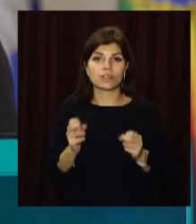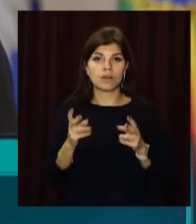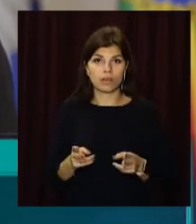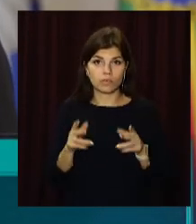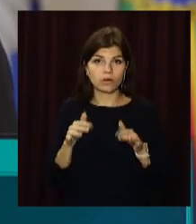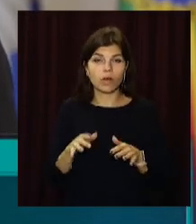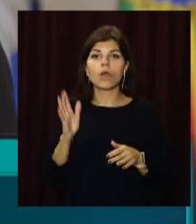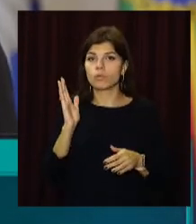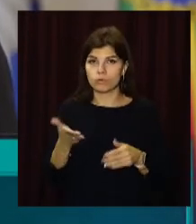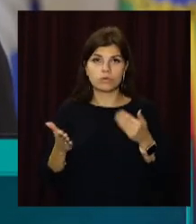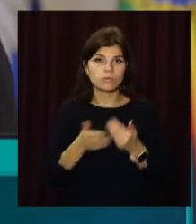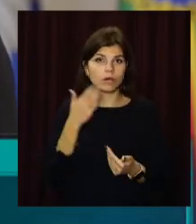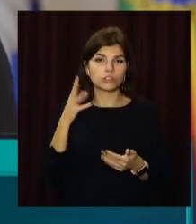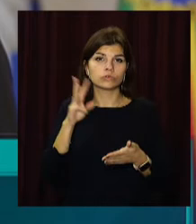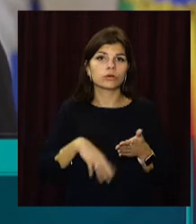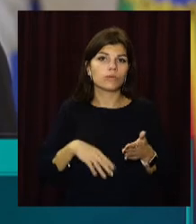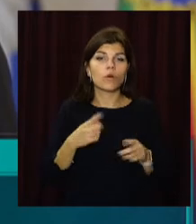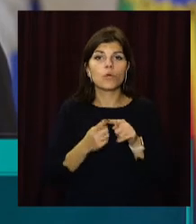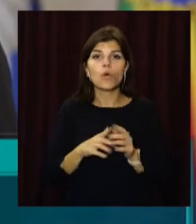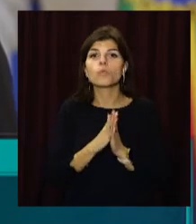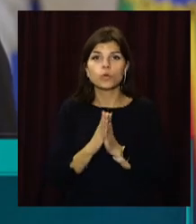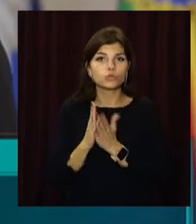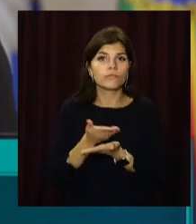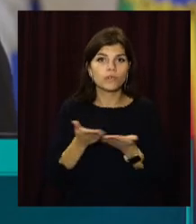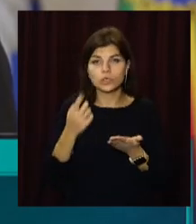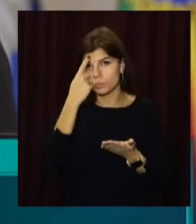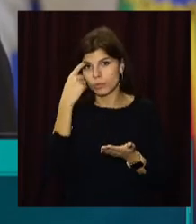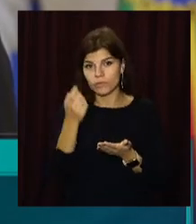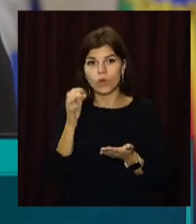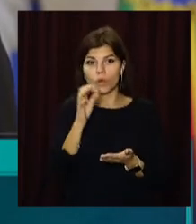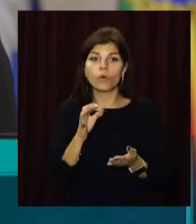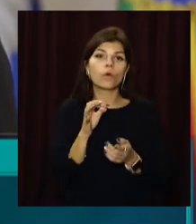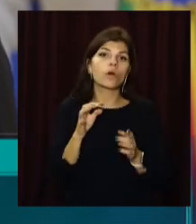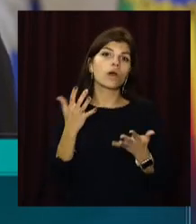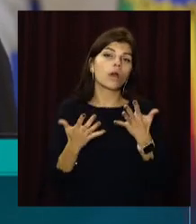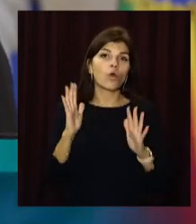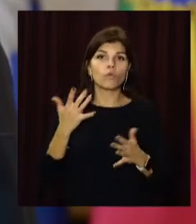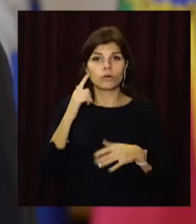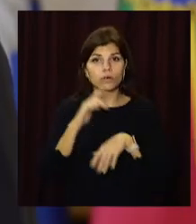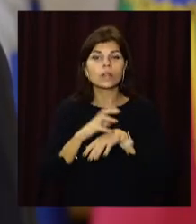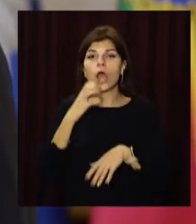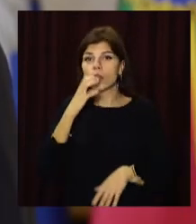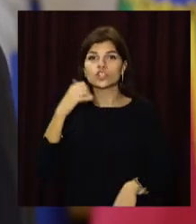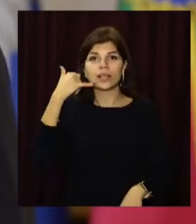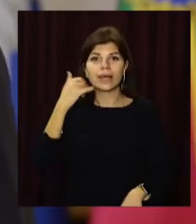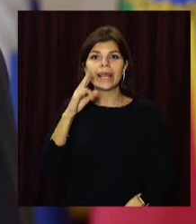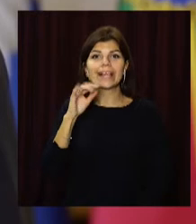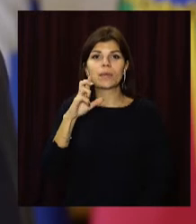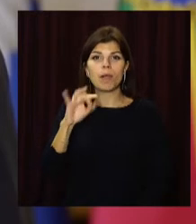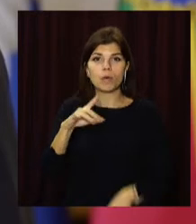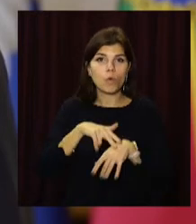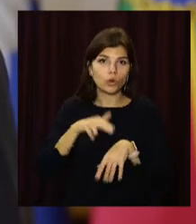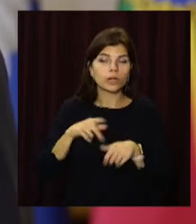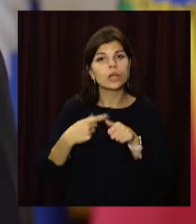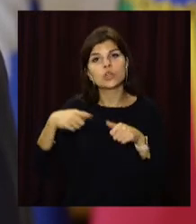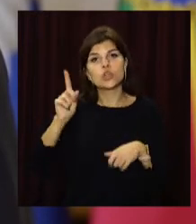буде невідворотною. Тому прошу вас повідомляти про подібні факти на гарячу лінію кіберполіції або